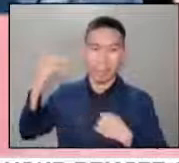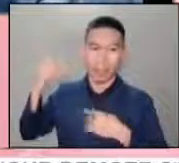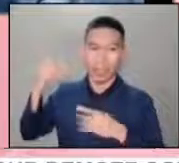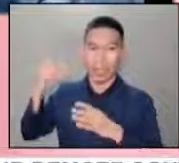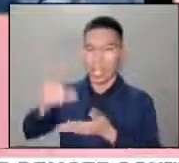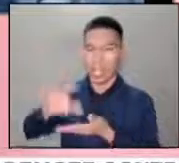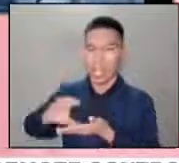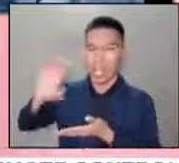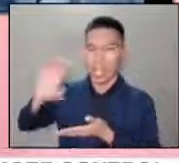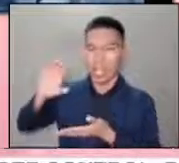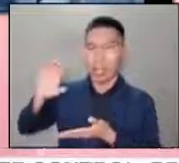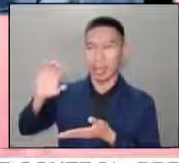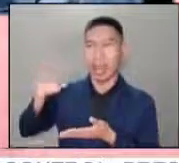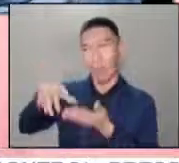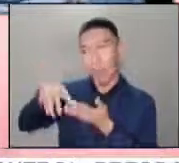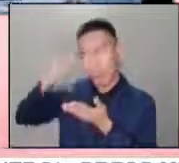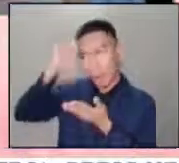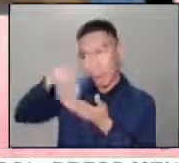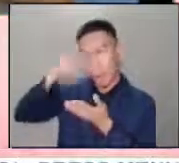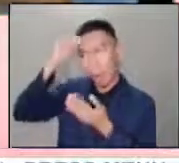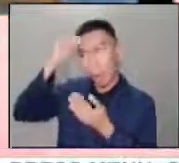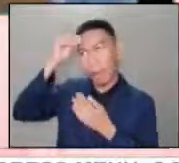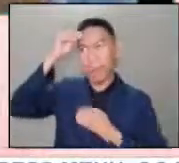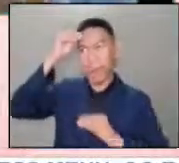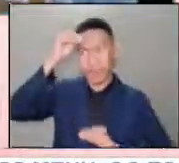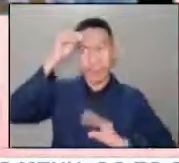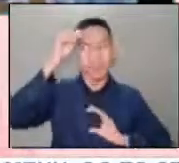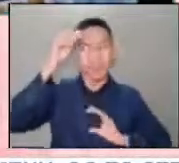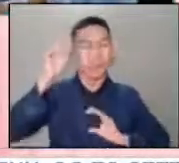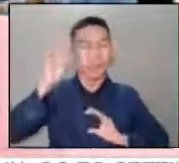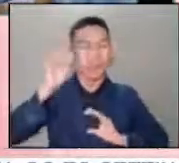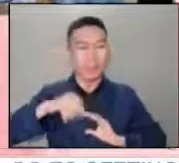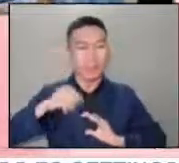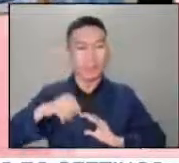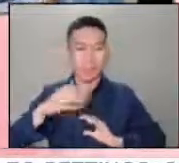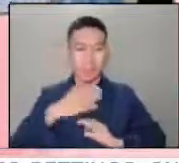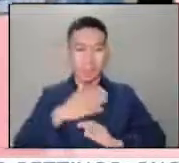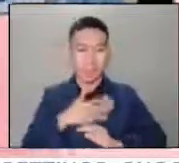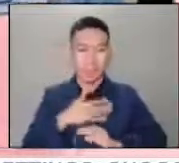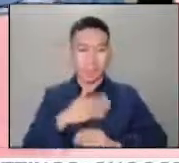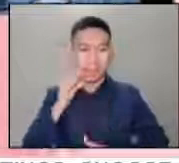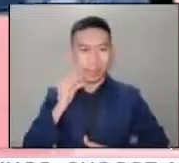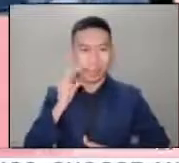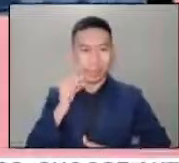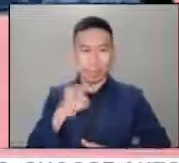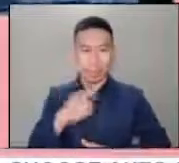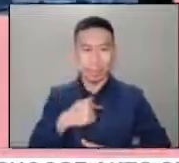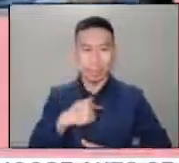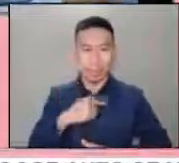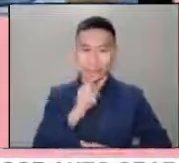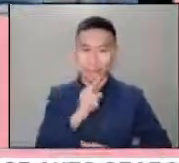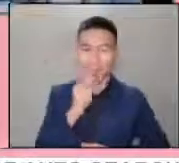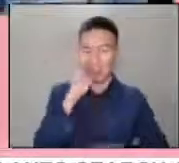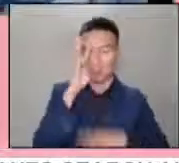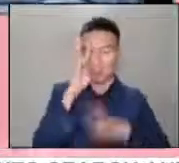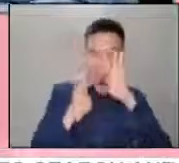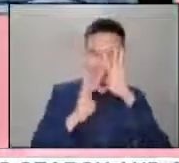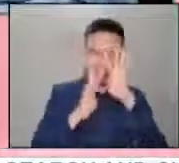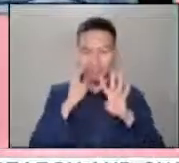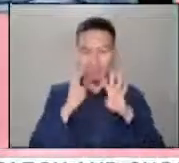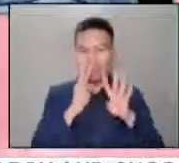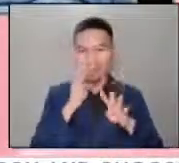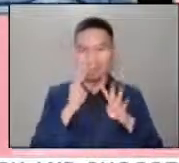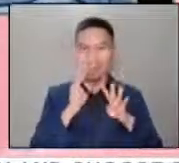po ako natutunan, and since in my case I am a very creative person, gusto ko talaga yung